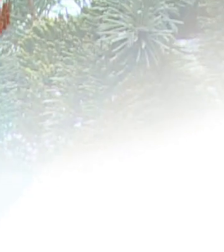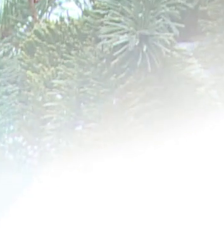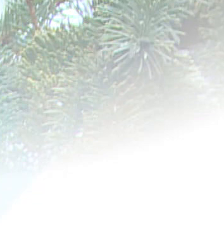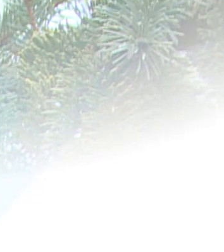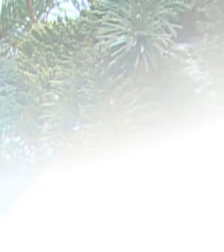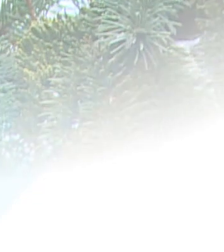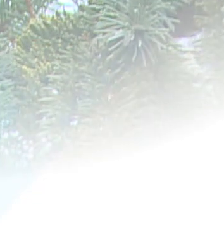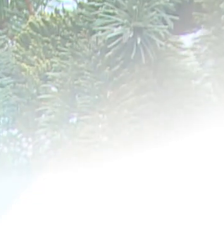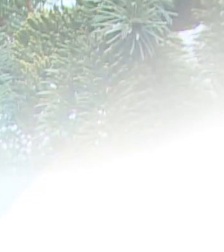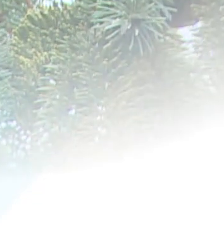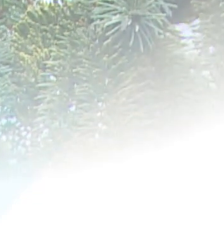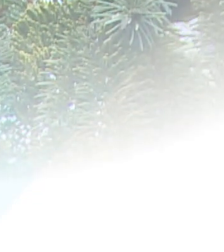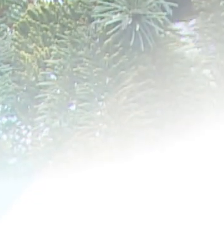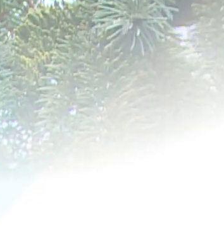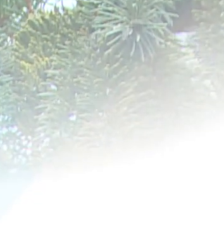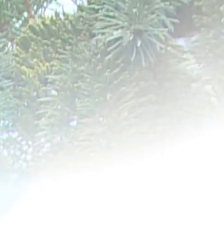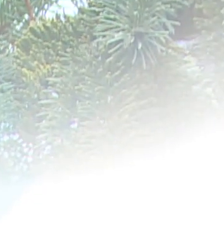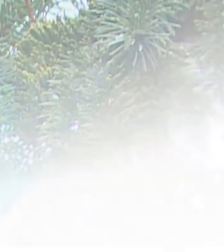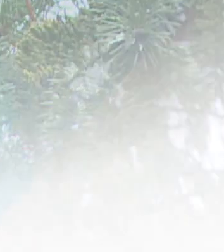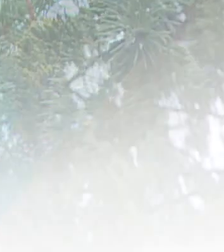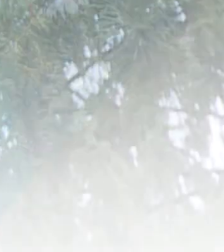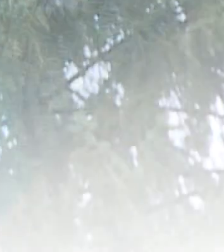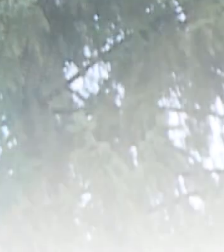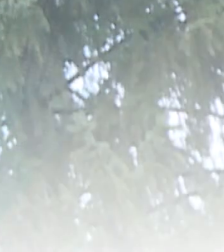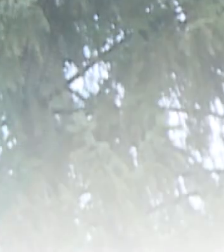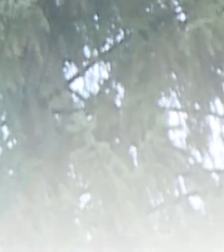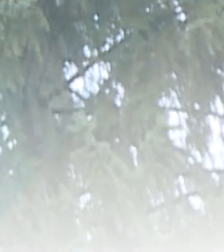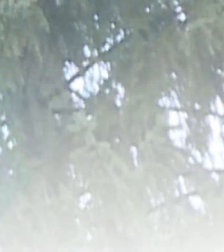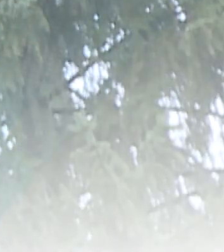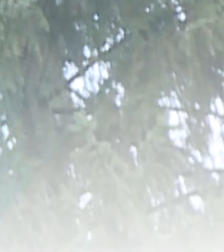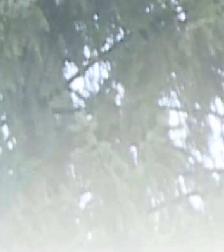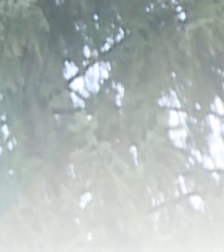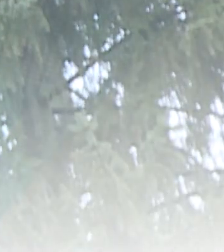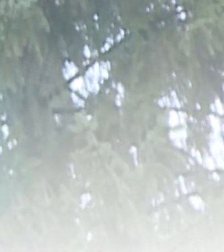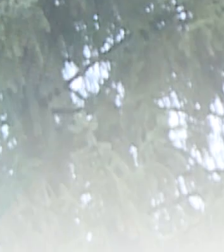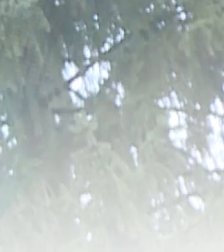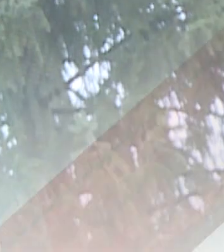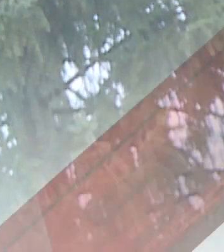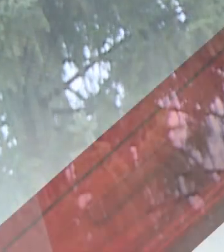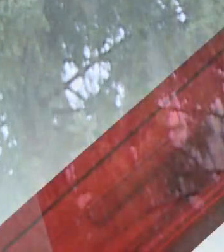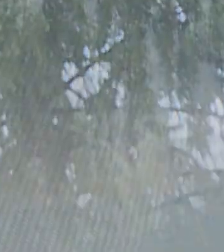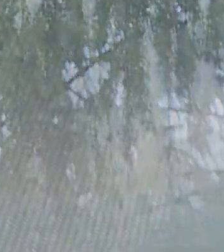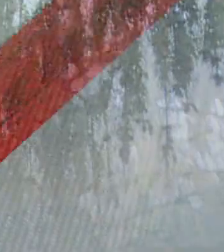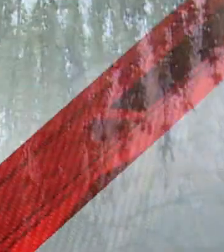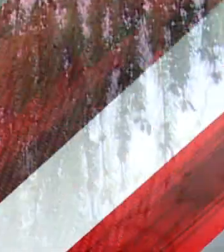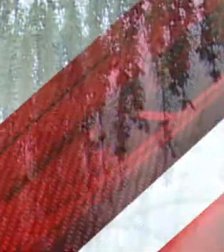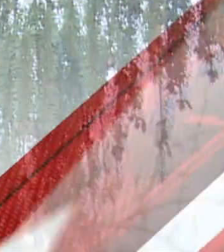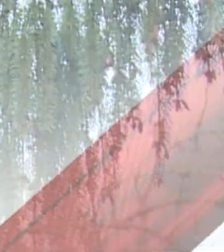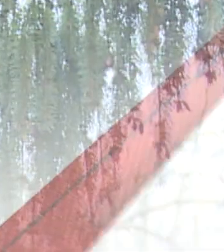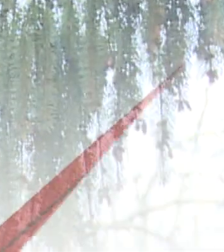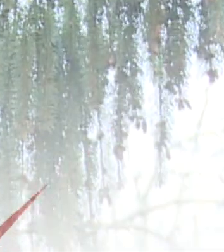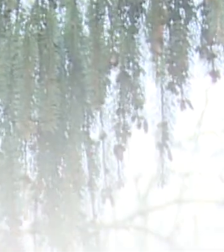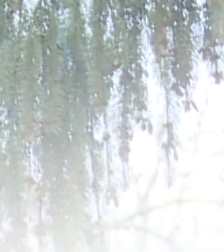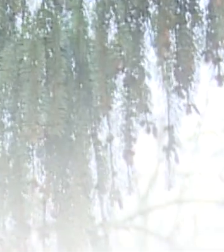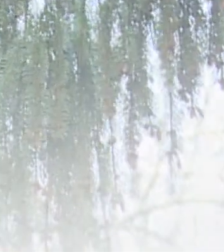і адпачыць у коле сям'і. Магчыма абвастрэнне хранічных захворванняў, таму няблага будзе прыслухацца да